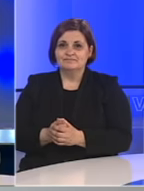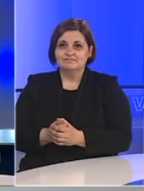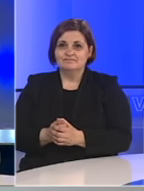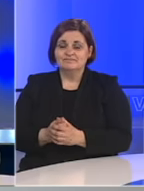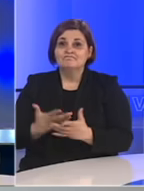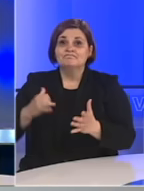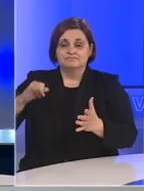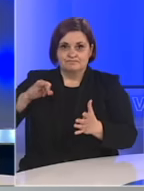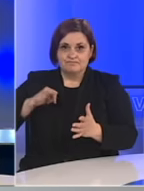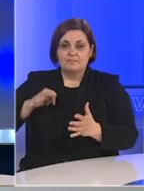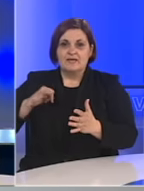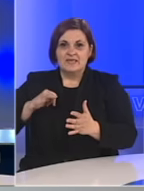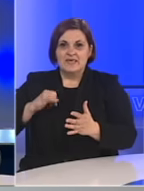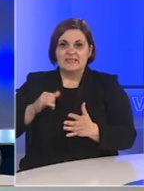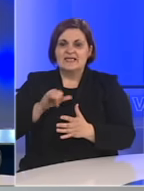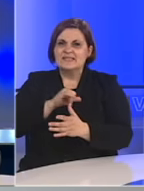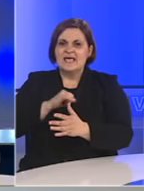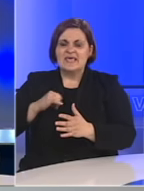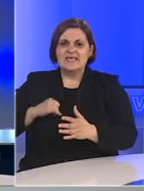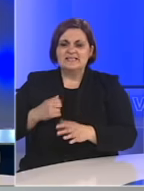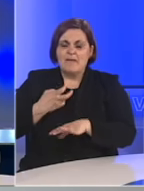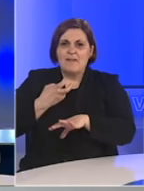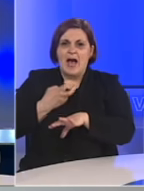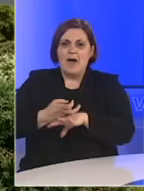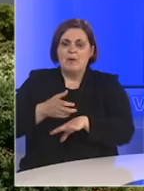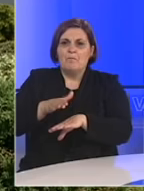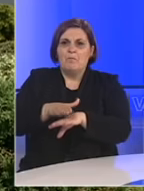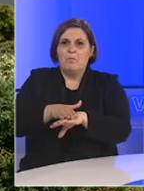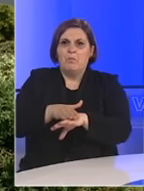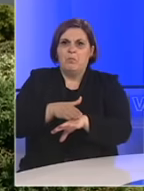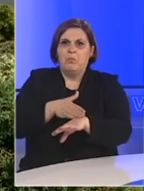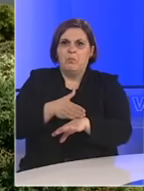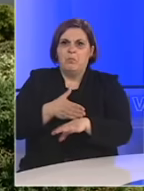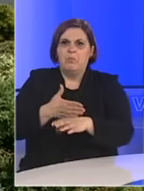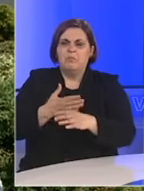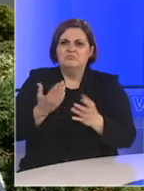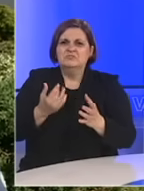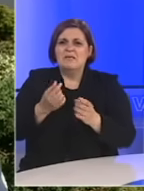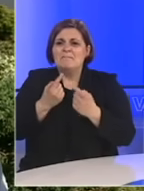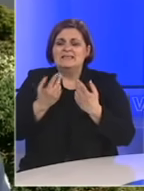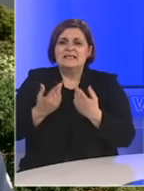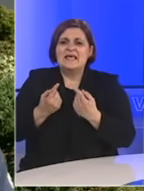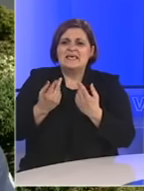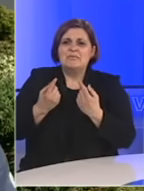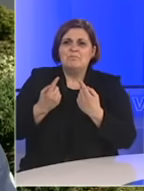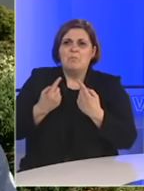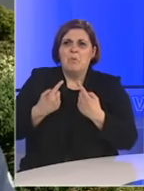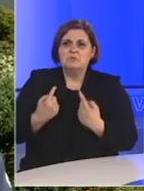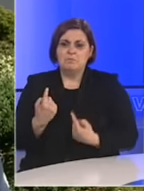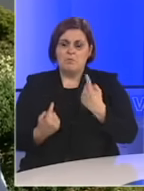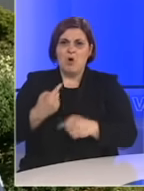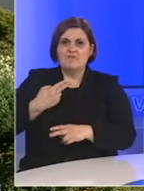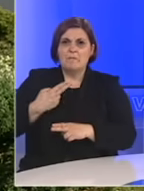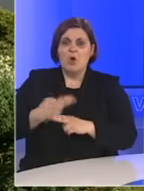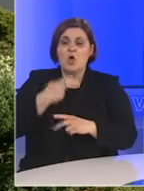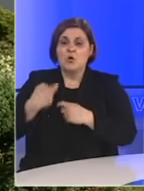Pa interesantno je da je sama bolest krenula, rekao bi, vrlo podmuklo, bez specifičnih simptoma koje